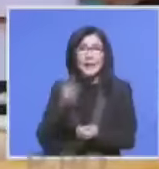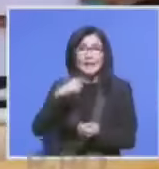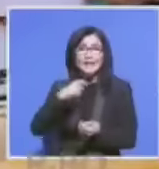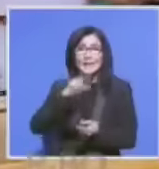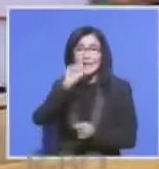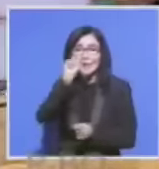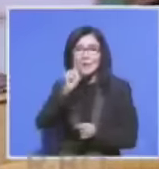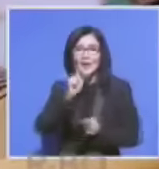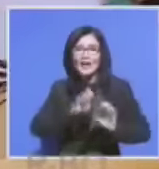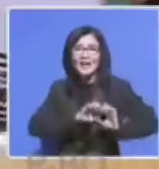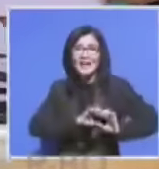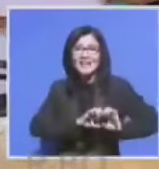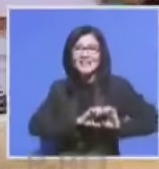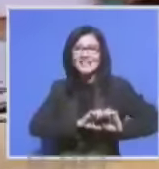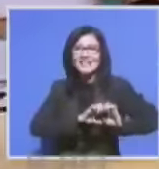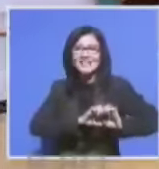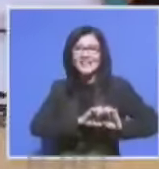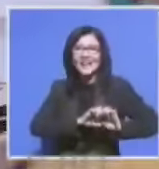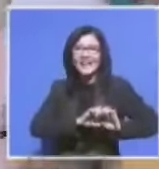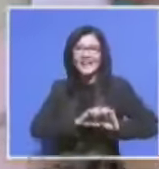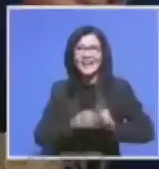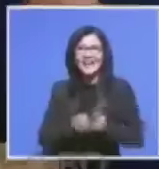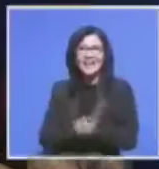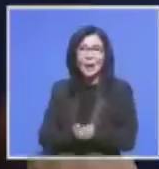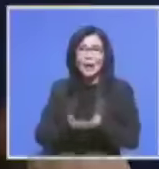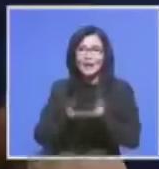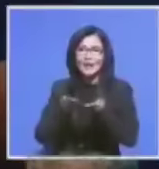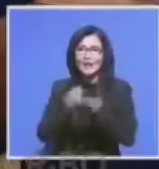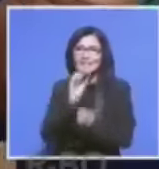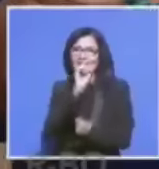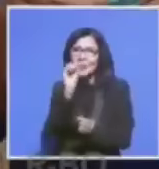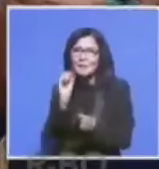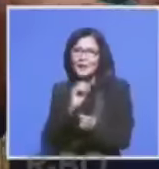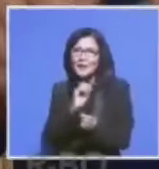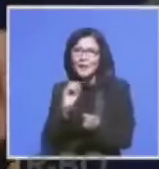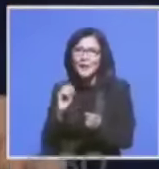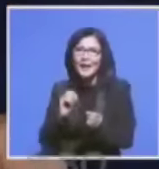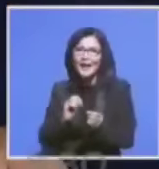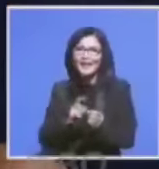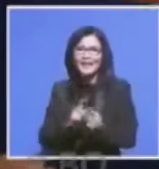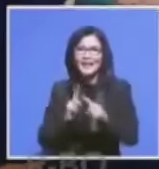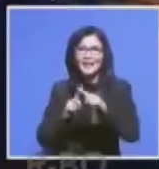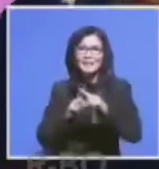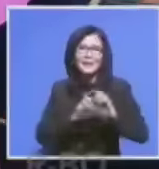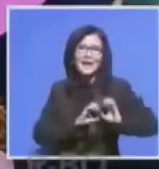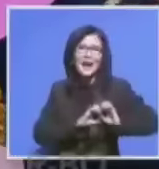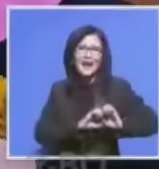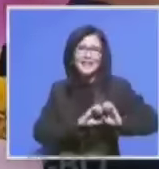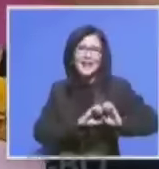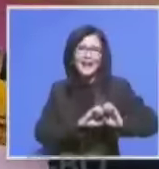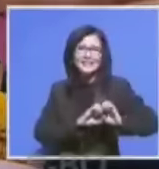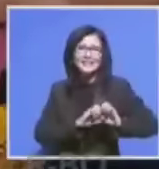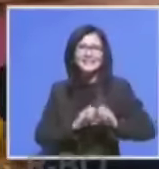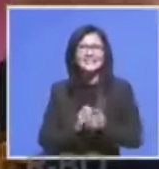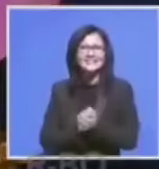kasih sayang, kita kasih banyak dekorasi tambahan yuk. Tambahan hati-hati dan cinta-cinta.